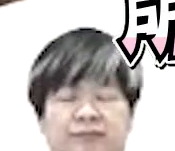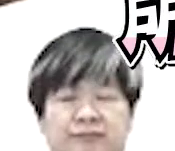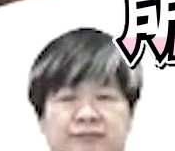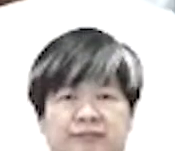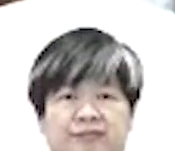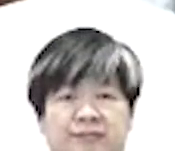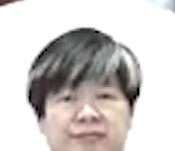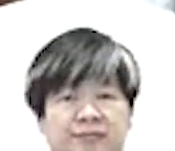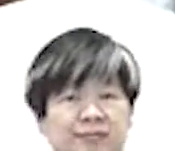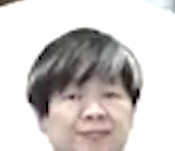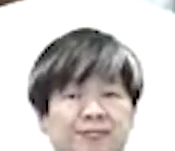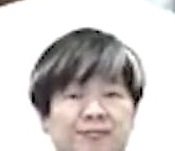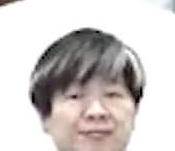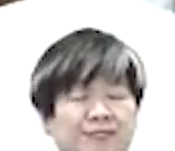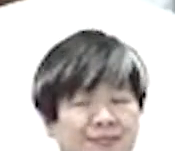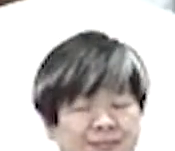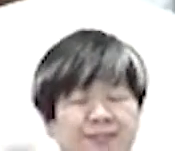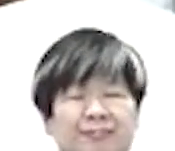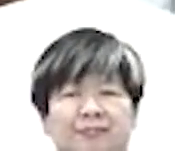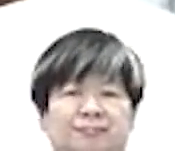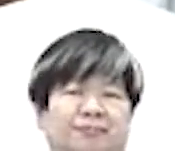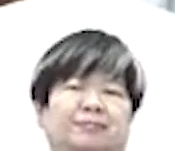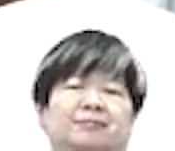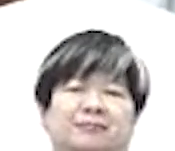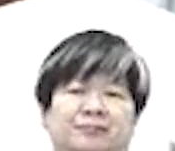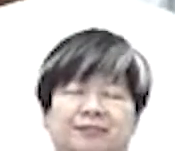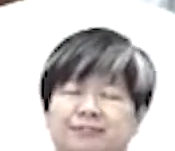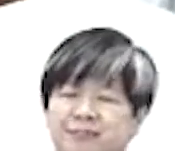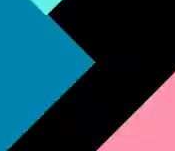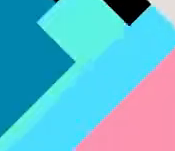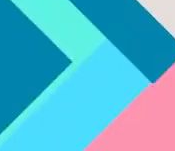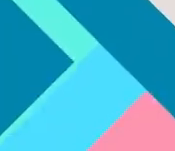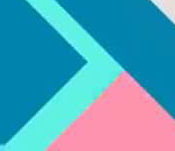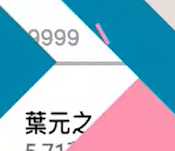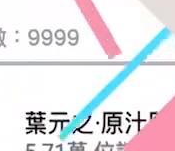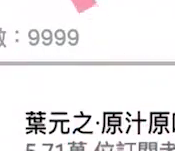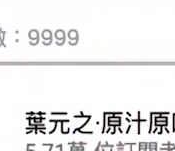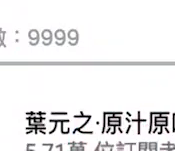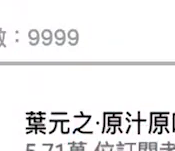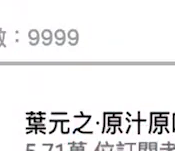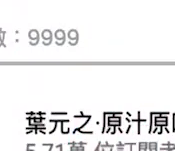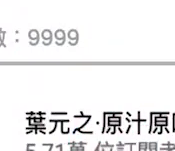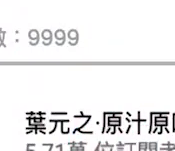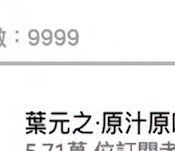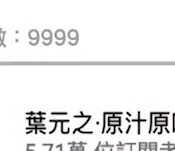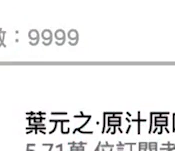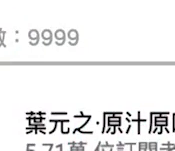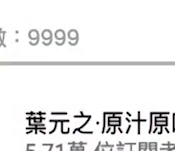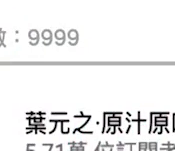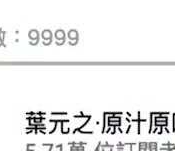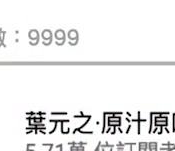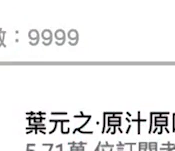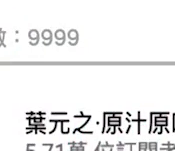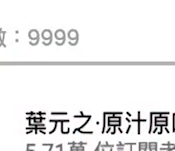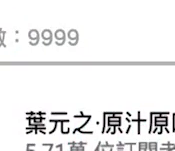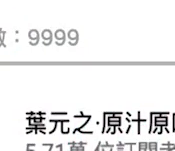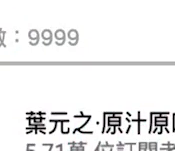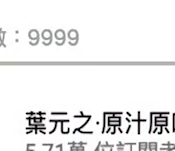言之的一言表达我的关心跟谢谢。 如果你喜欢这支影片，欢迎按赞分享